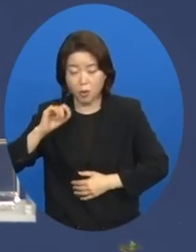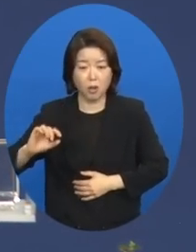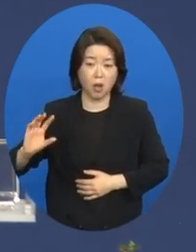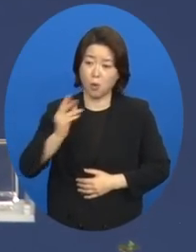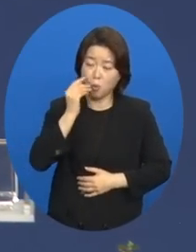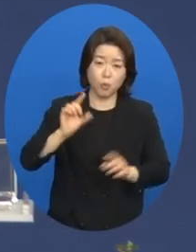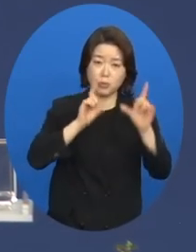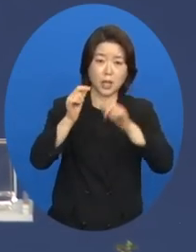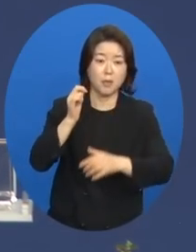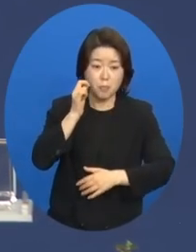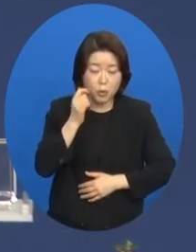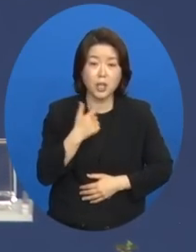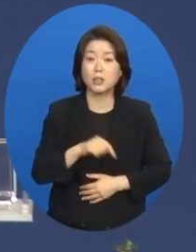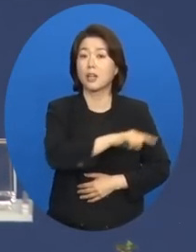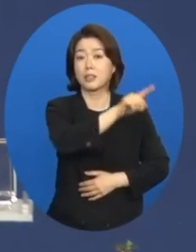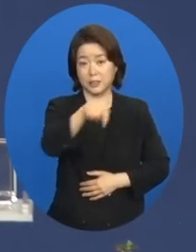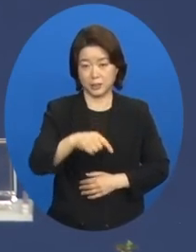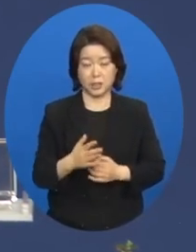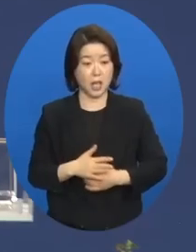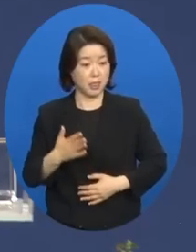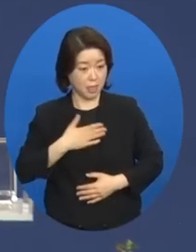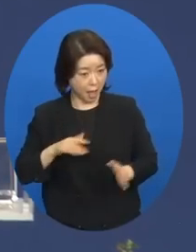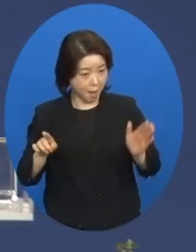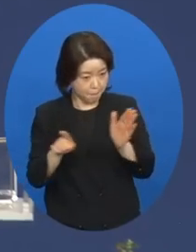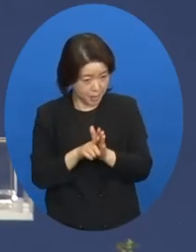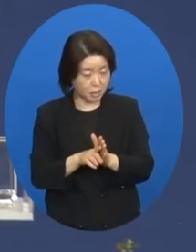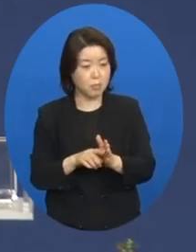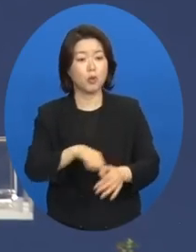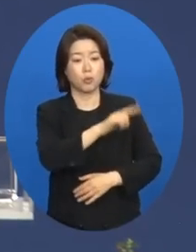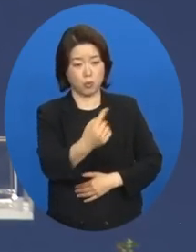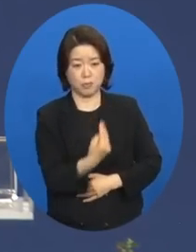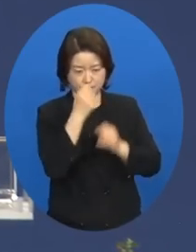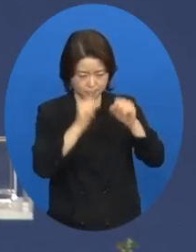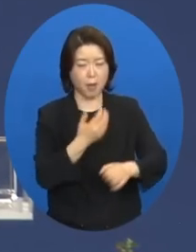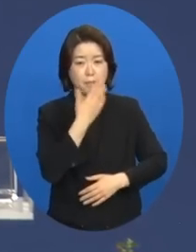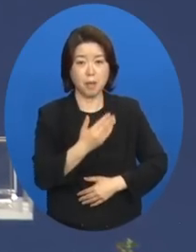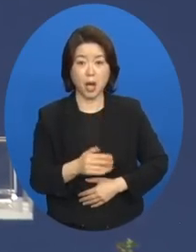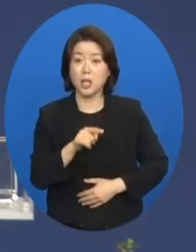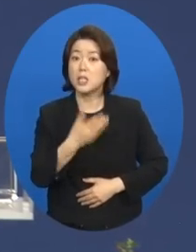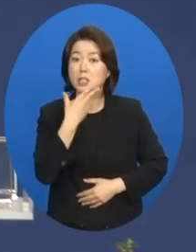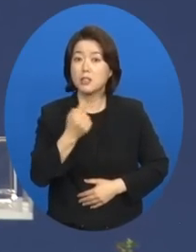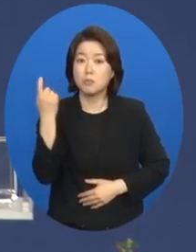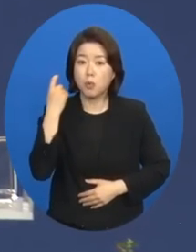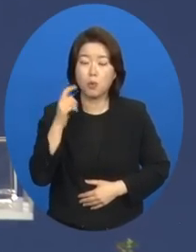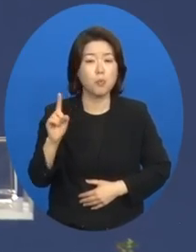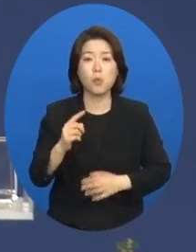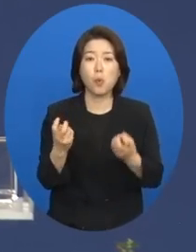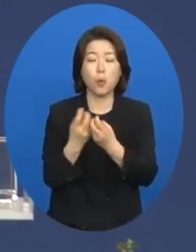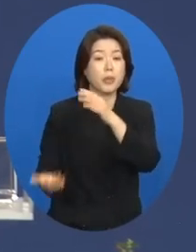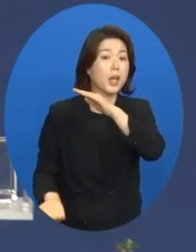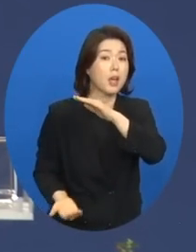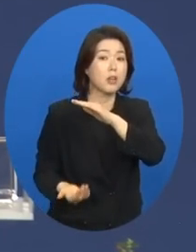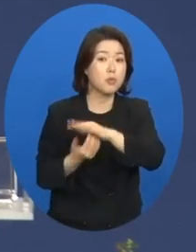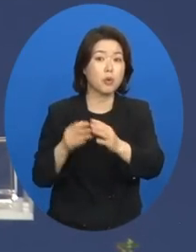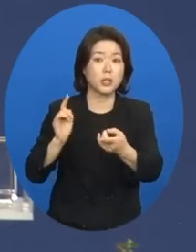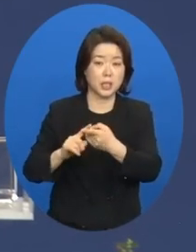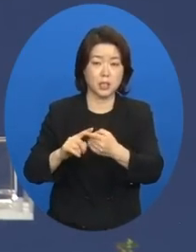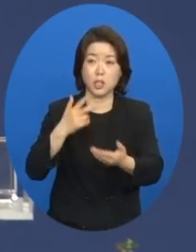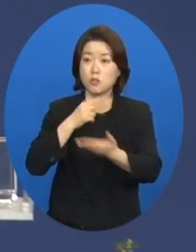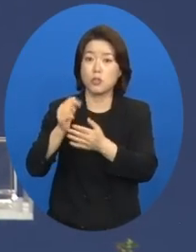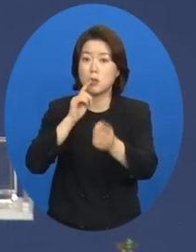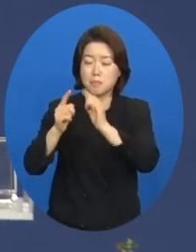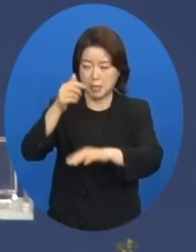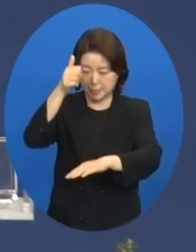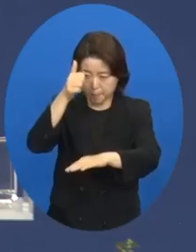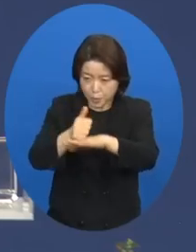없던 그들에게 나를 믿으면 너희가 살게 된다 라고 하는 이 복음이 어떻게 성취되는지를 주님이 말씀하신